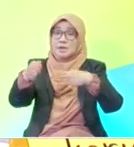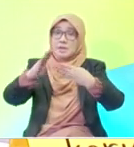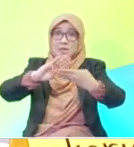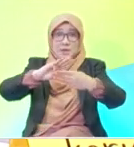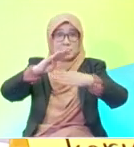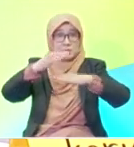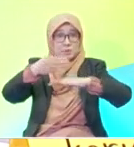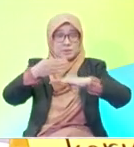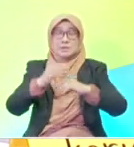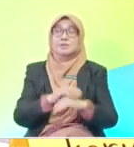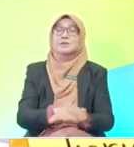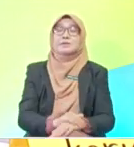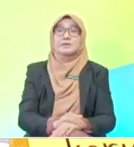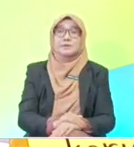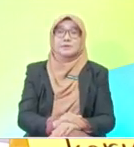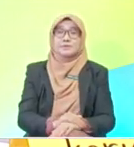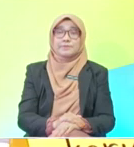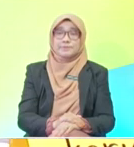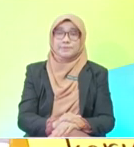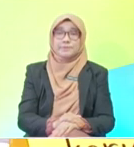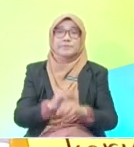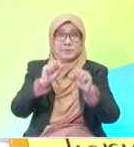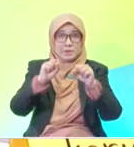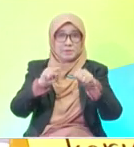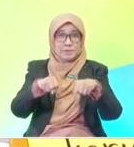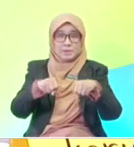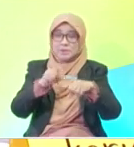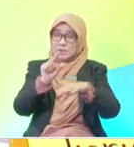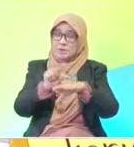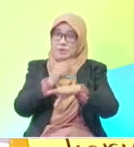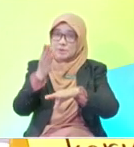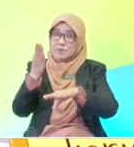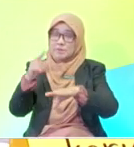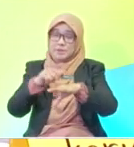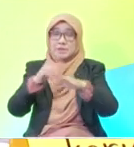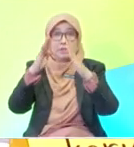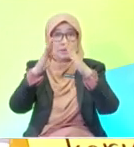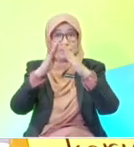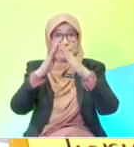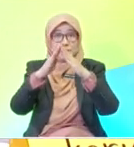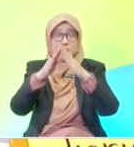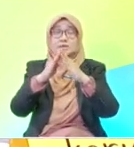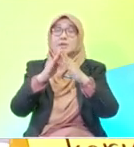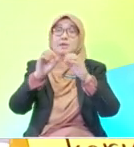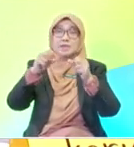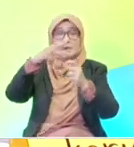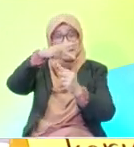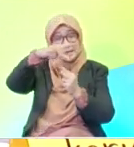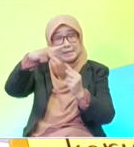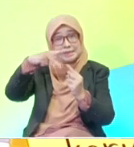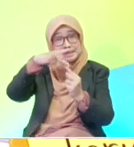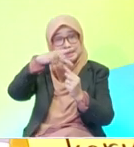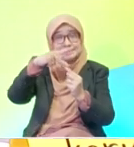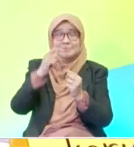guna bahan yang perlu dibeli. Betul. Kita boleh guna bahan-bahan yang ada dekat rumah kita. Jadi kita amalkan kita semula. Okey, jadi cikgu